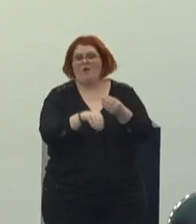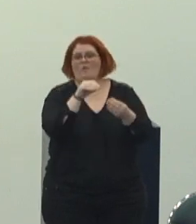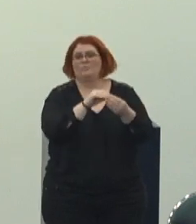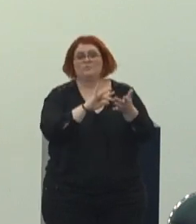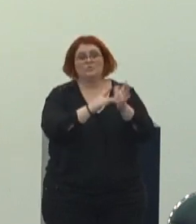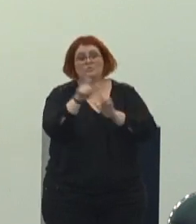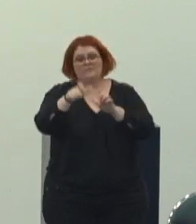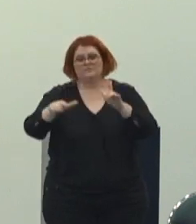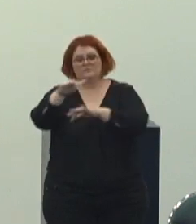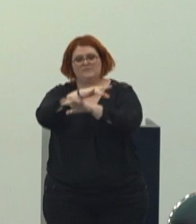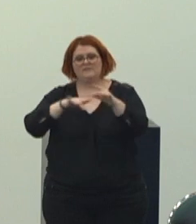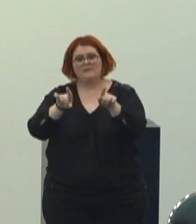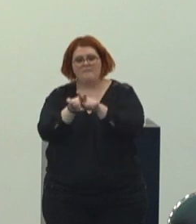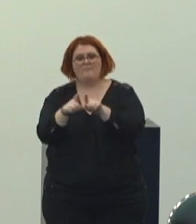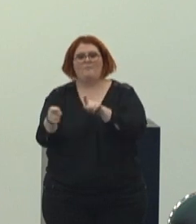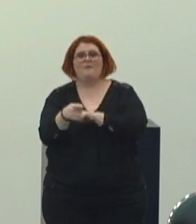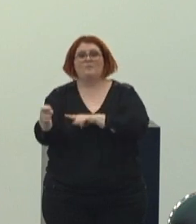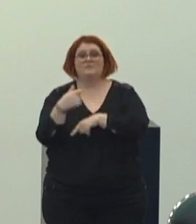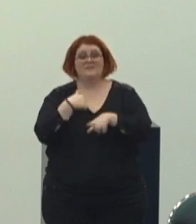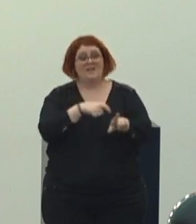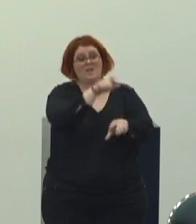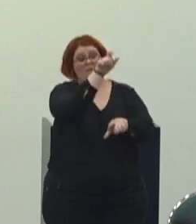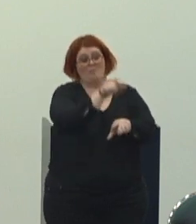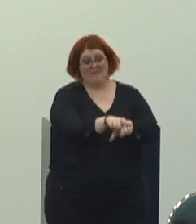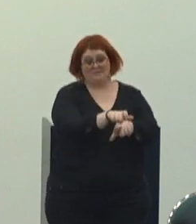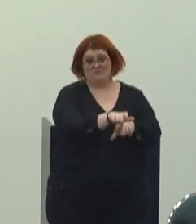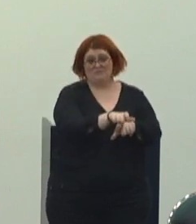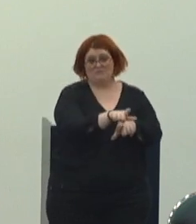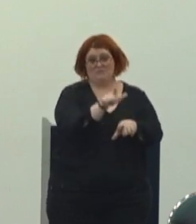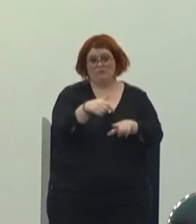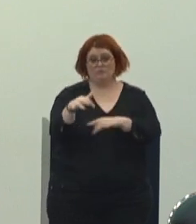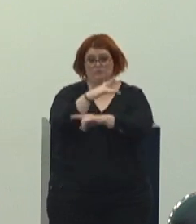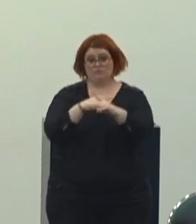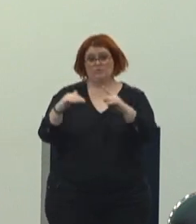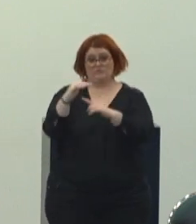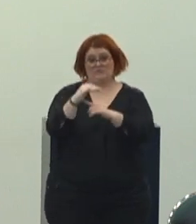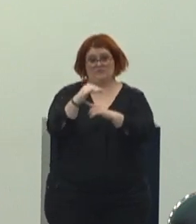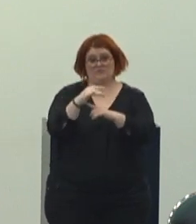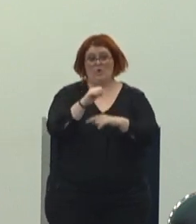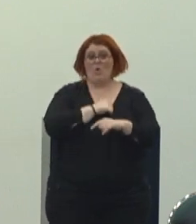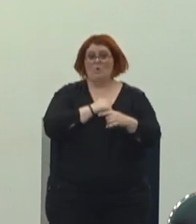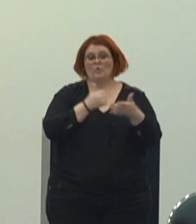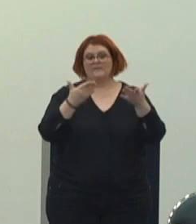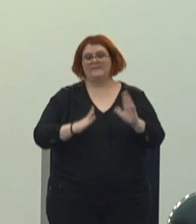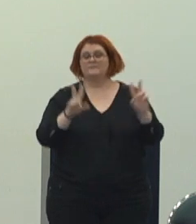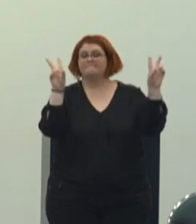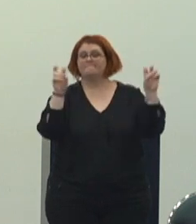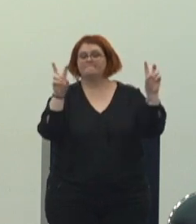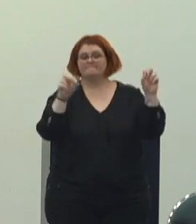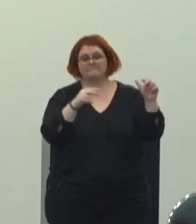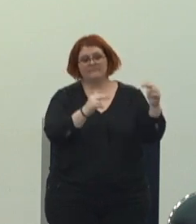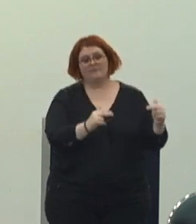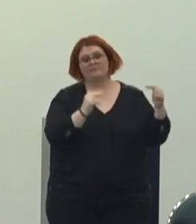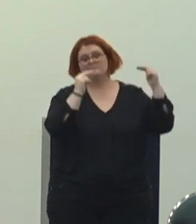toute société. Ce n'est pas la personne qui doit se hisser au niveau qu'exigerait son autodétermination, entre guillemets.